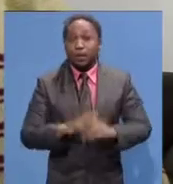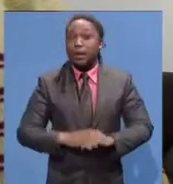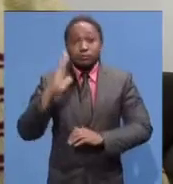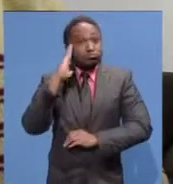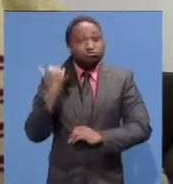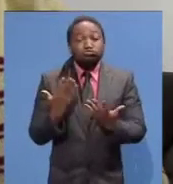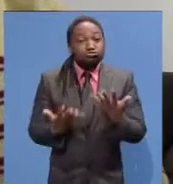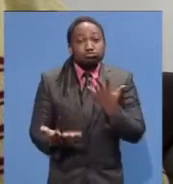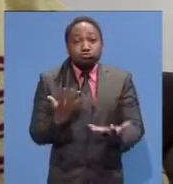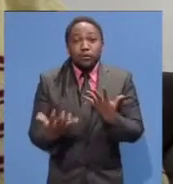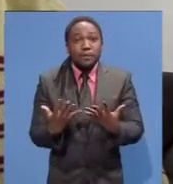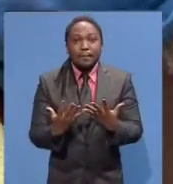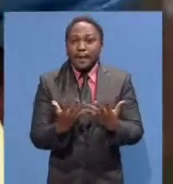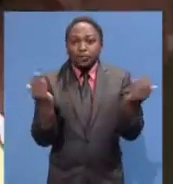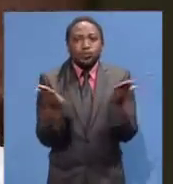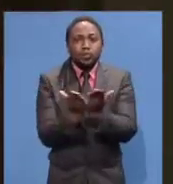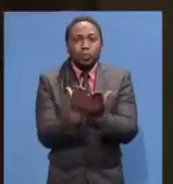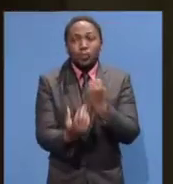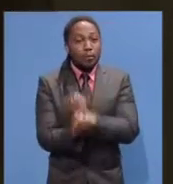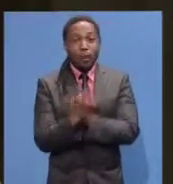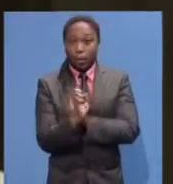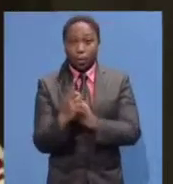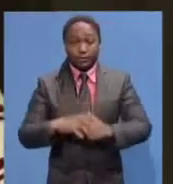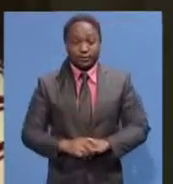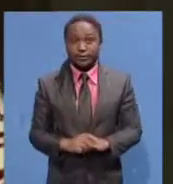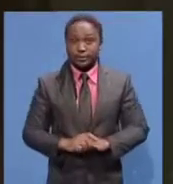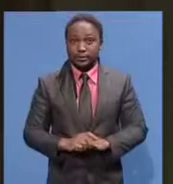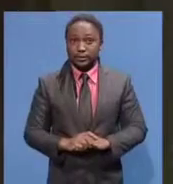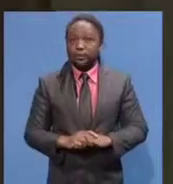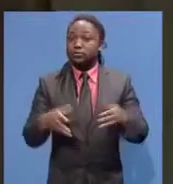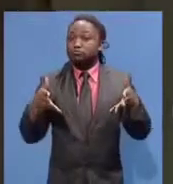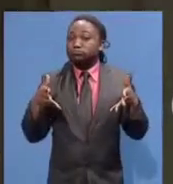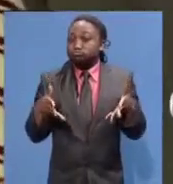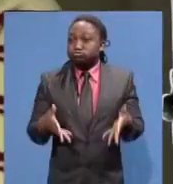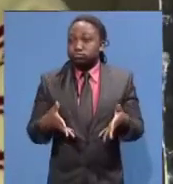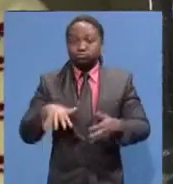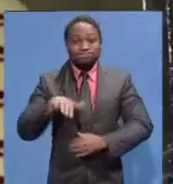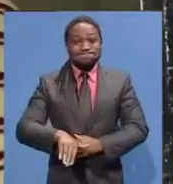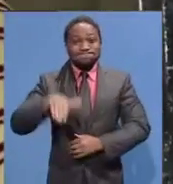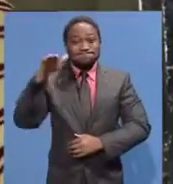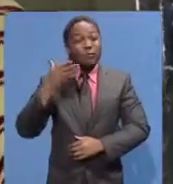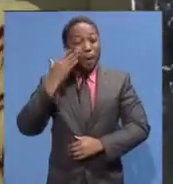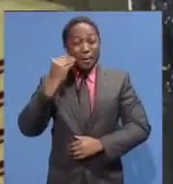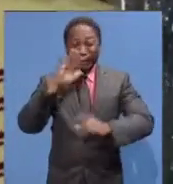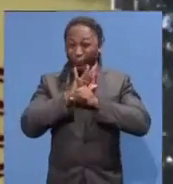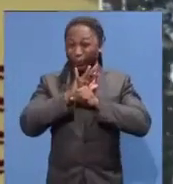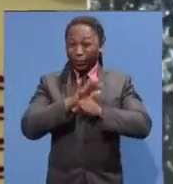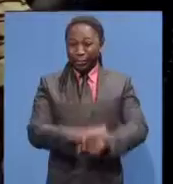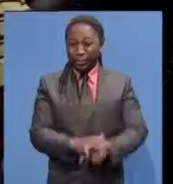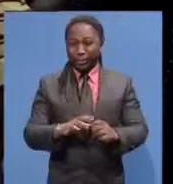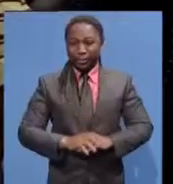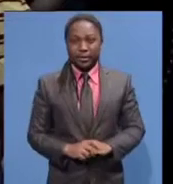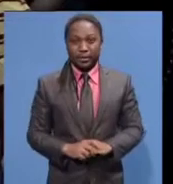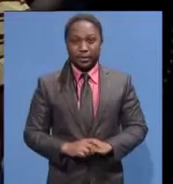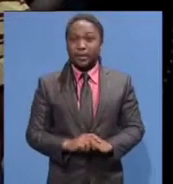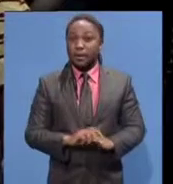noma kuyemiwo kuhlalwa phansi. Uncindezelwa inkulu kabi. Simenyezwe le mfazi webhunu emile ebunyango